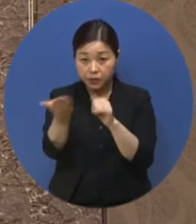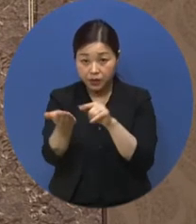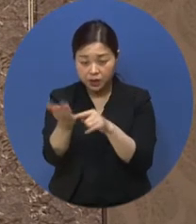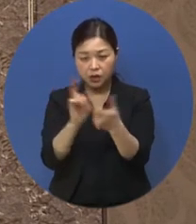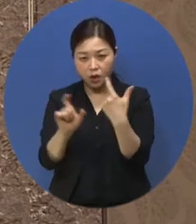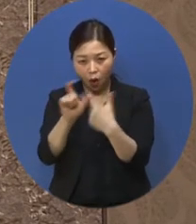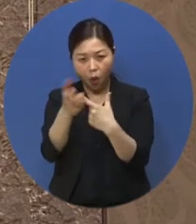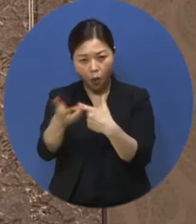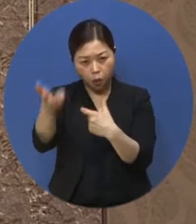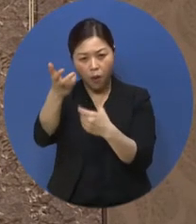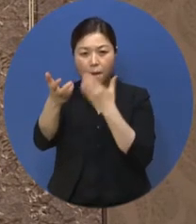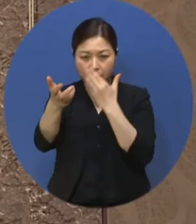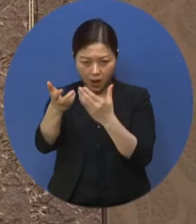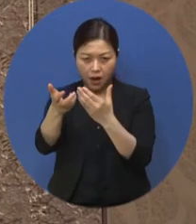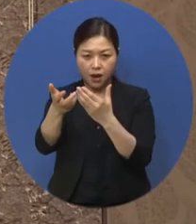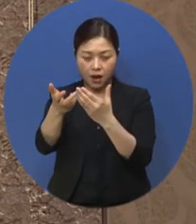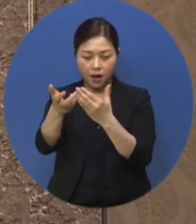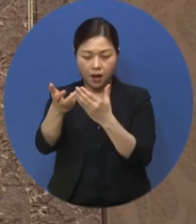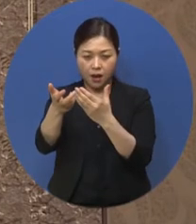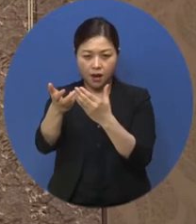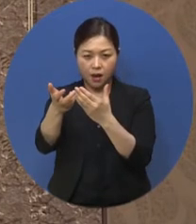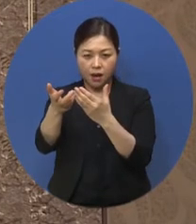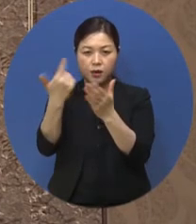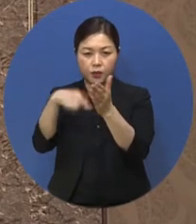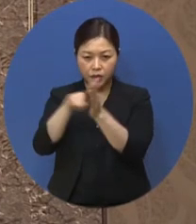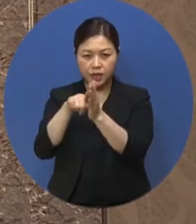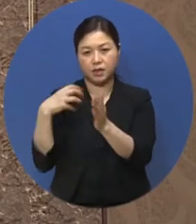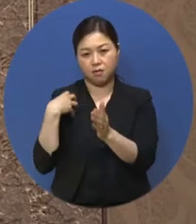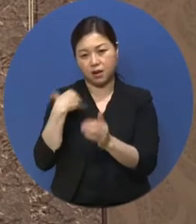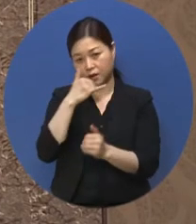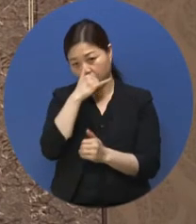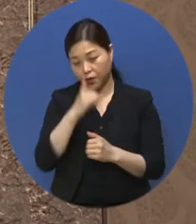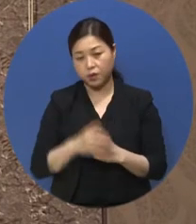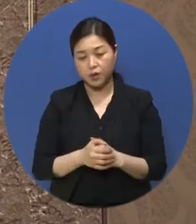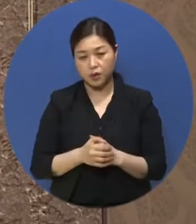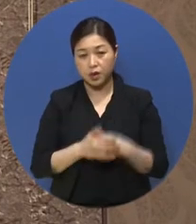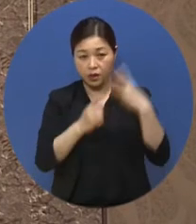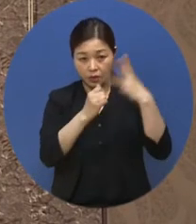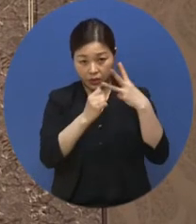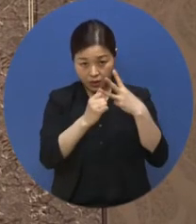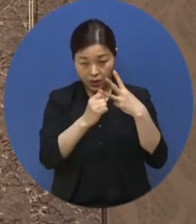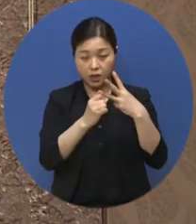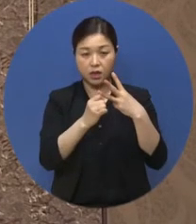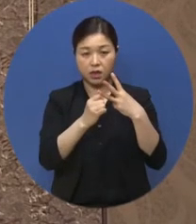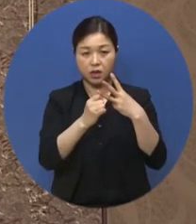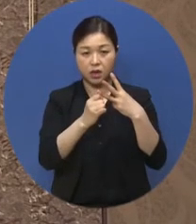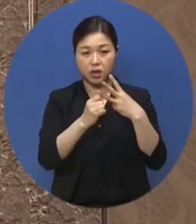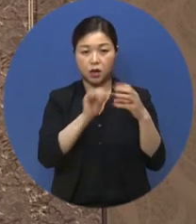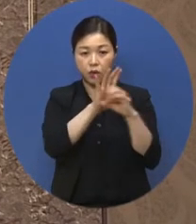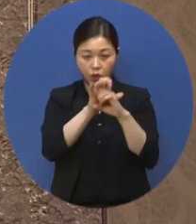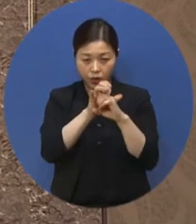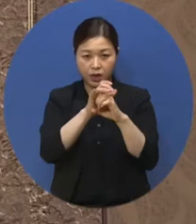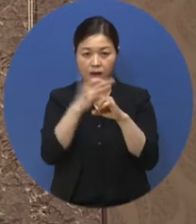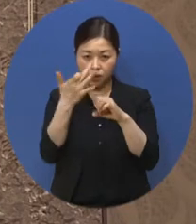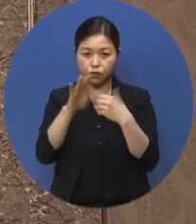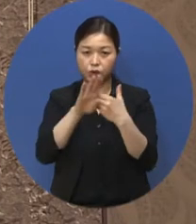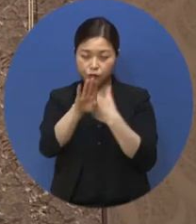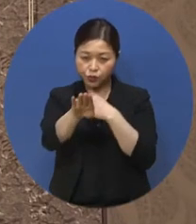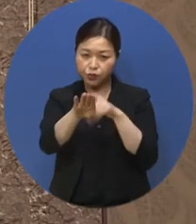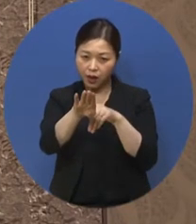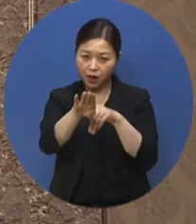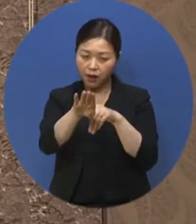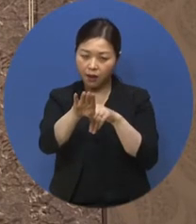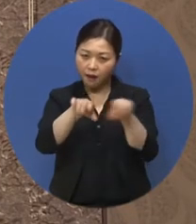더 향상될 수 있도록 하는 역할도 하고 있고요. 마지막으로 지금 이 코로나 이후에 어떻게 대처해야